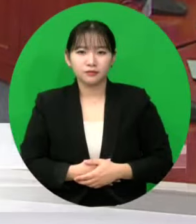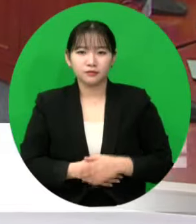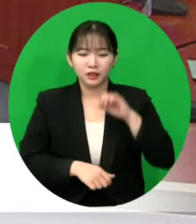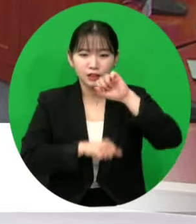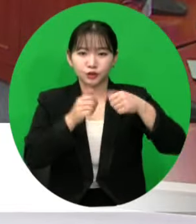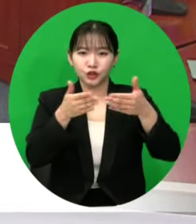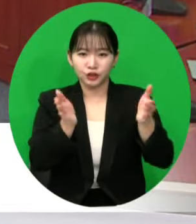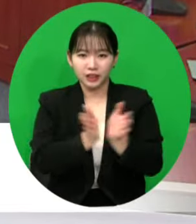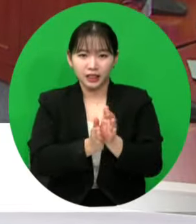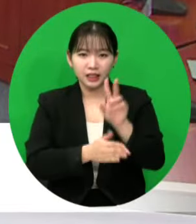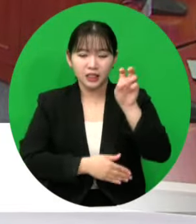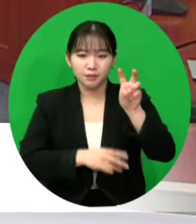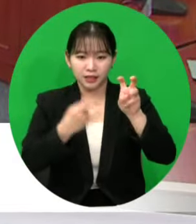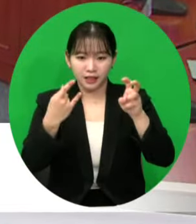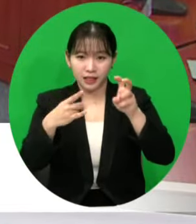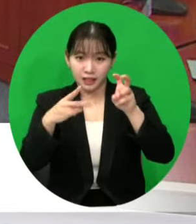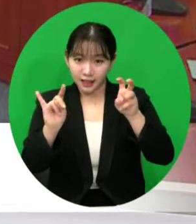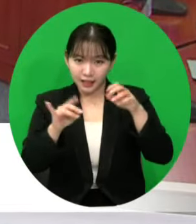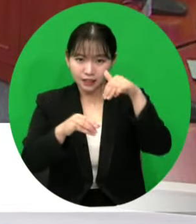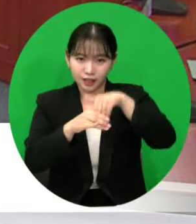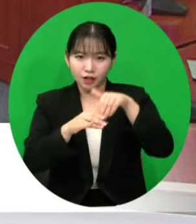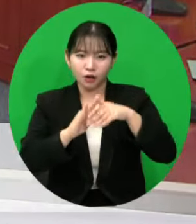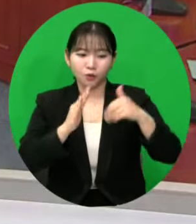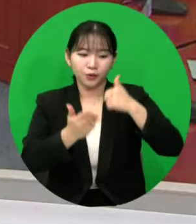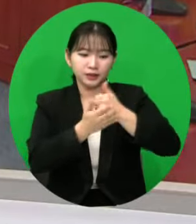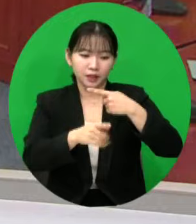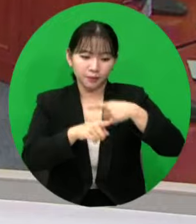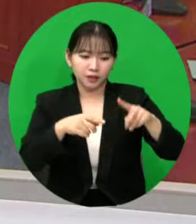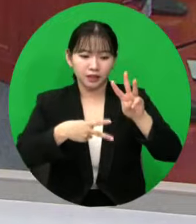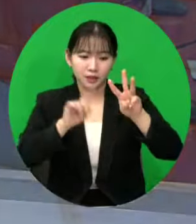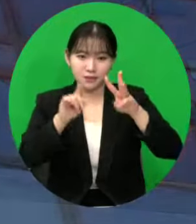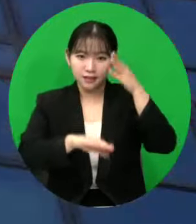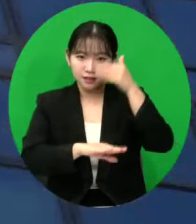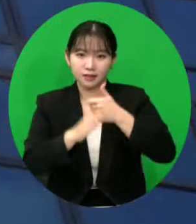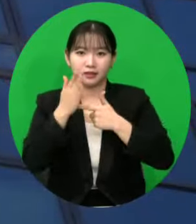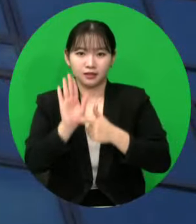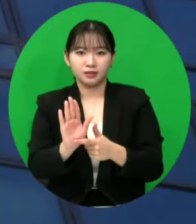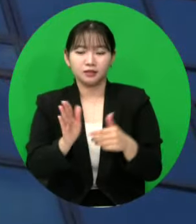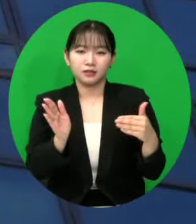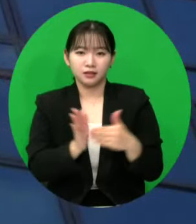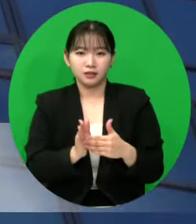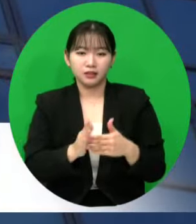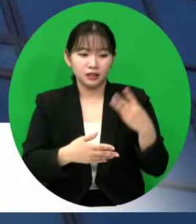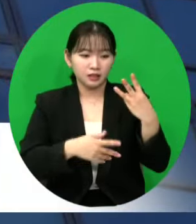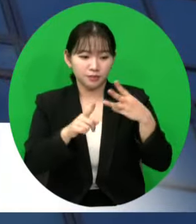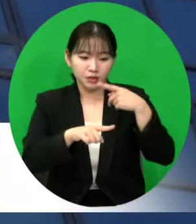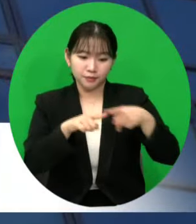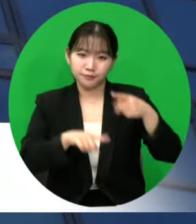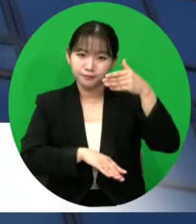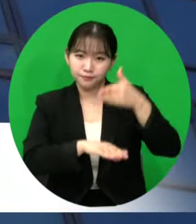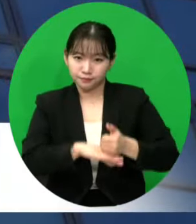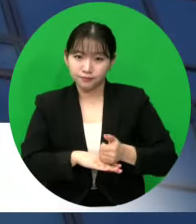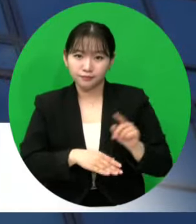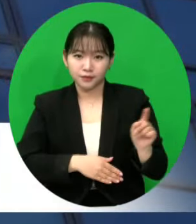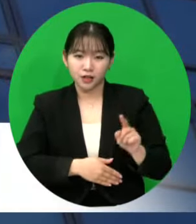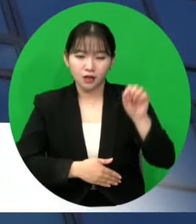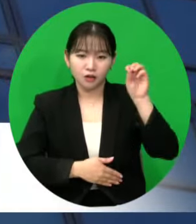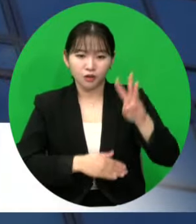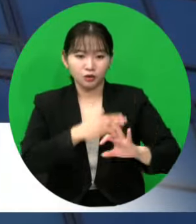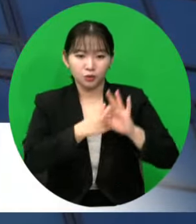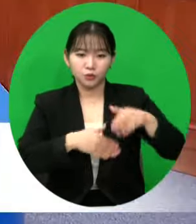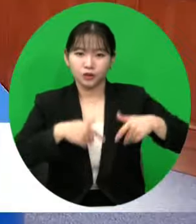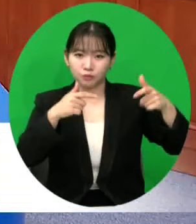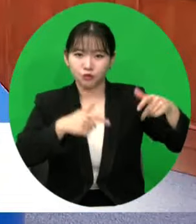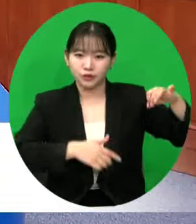더불어민주당의 제 22대 총선 공천심사 3차 결과를 발표했습니다 3차 심사 결과에는 광주 동구